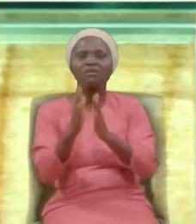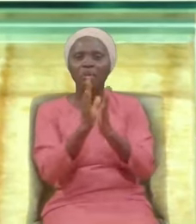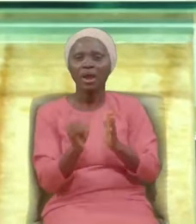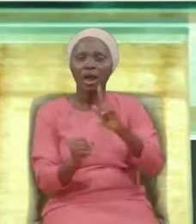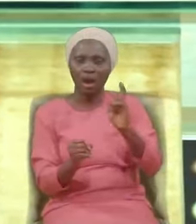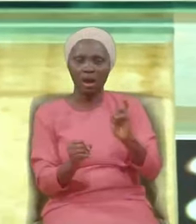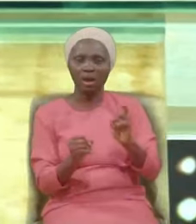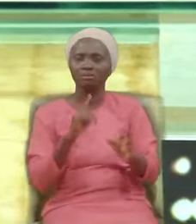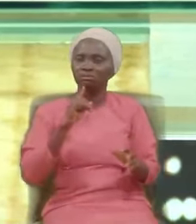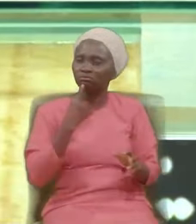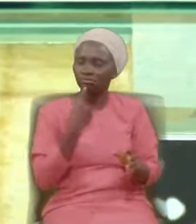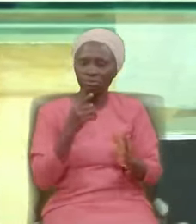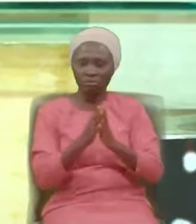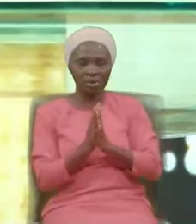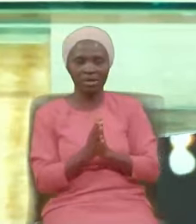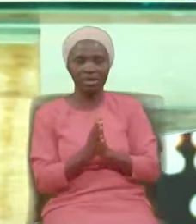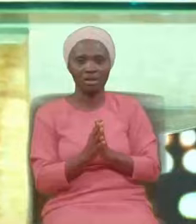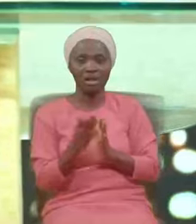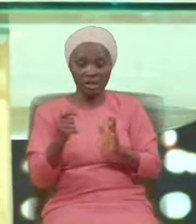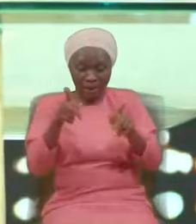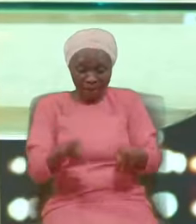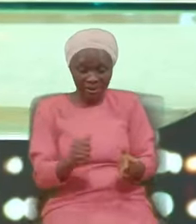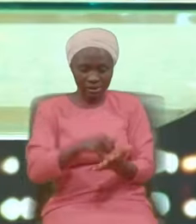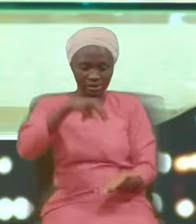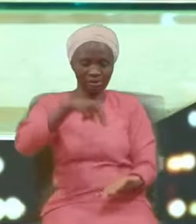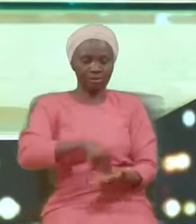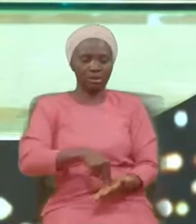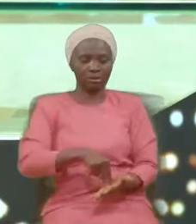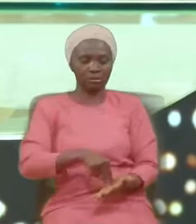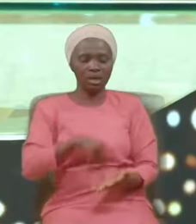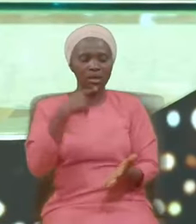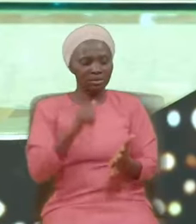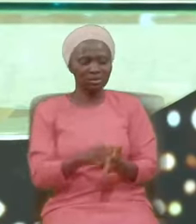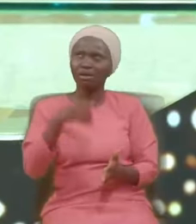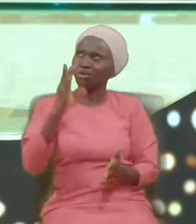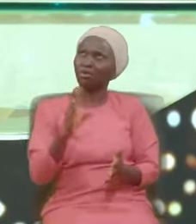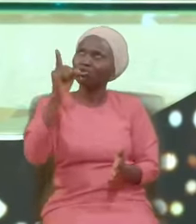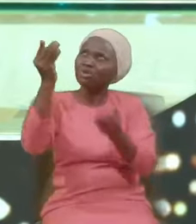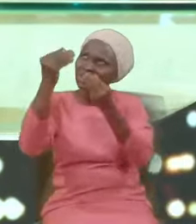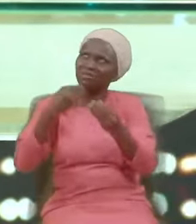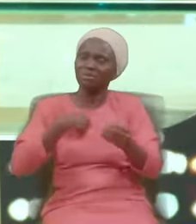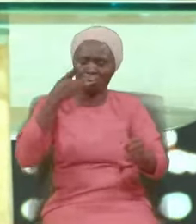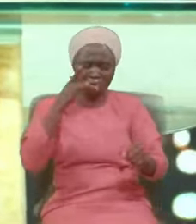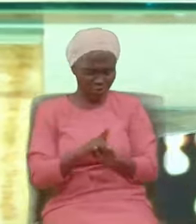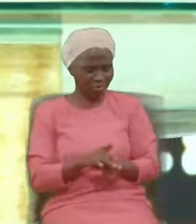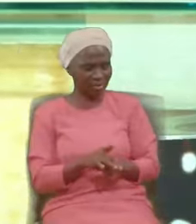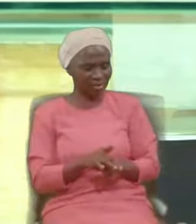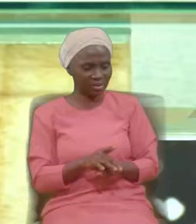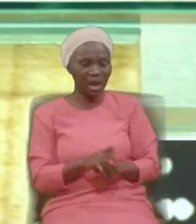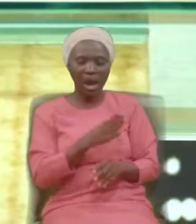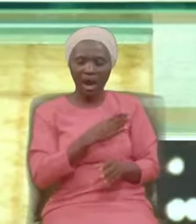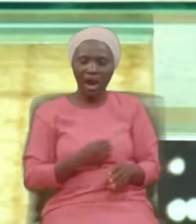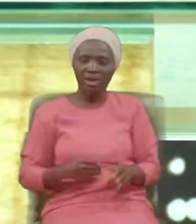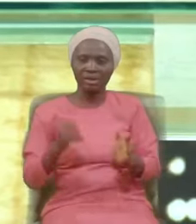fervente. Celui qui se lève et dit, Dieu, tu m'as donné la promesse et tu